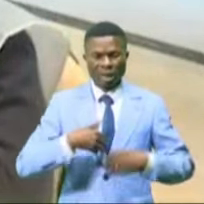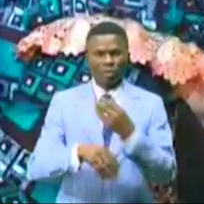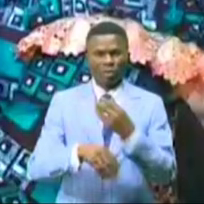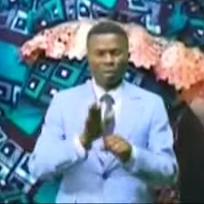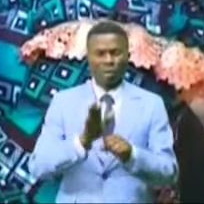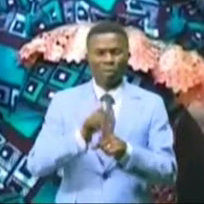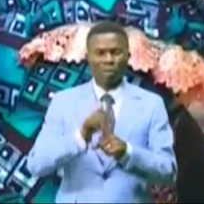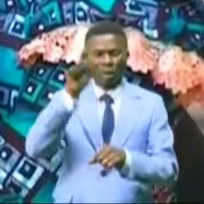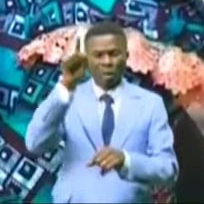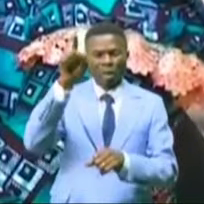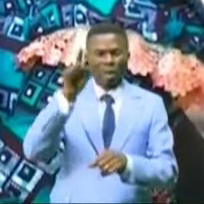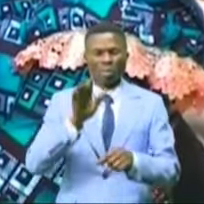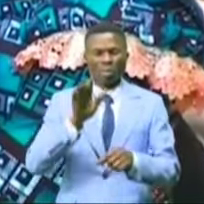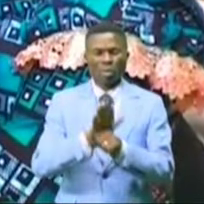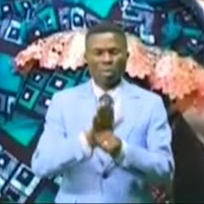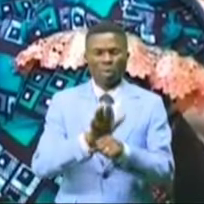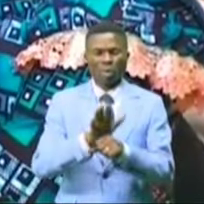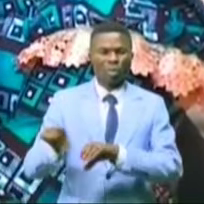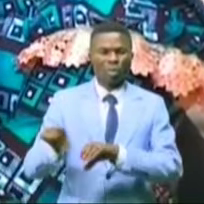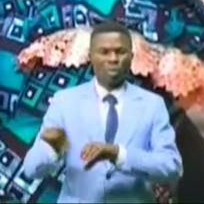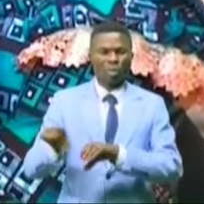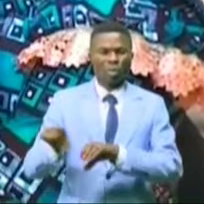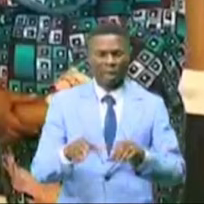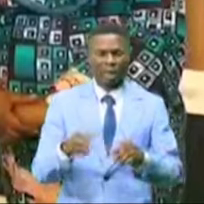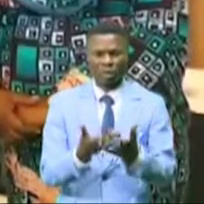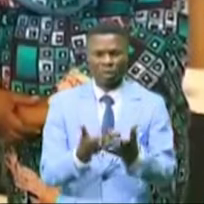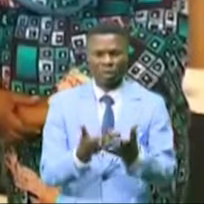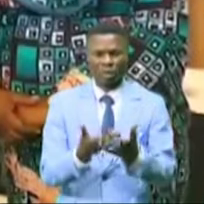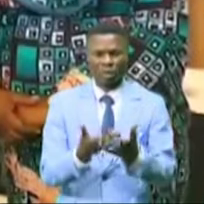avec distinction plusieurs de ses ambitions,